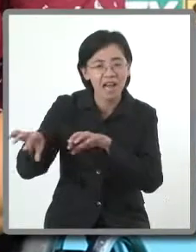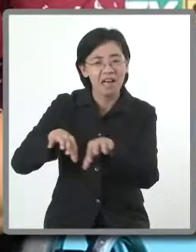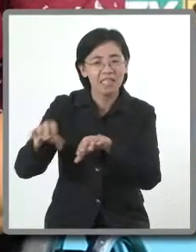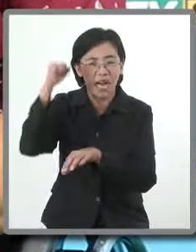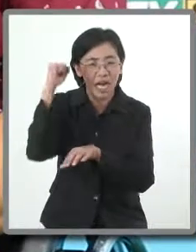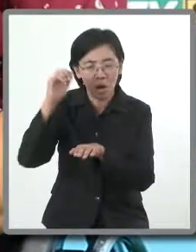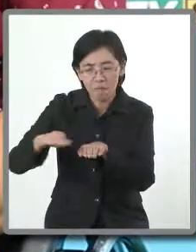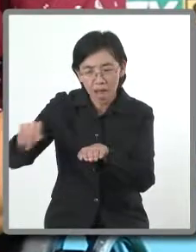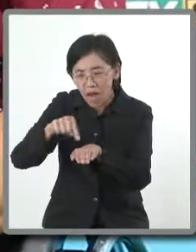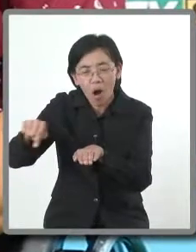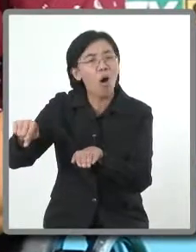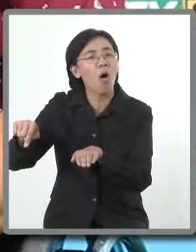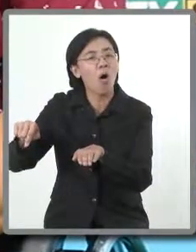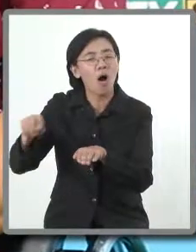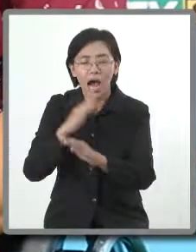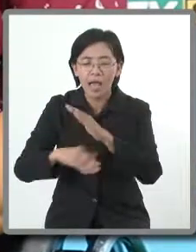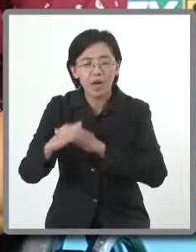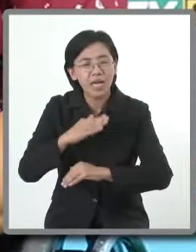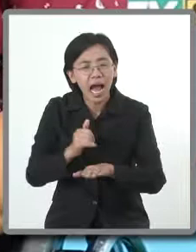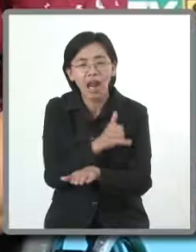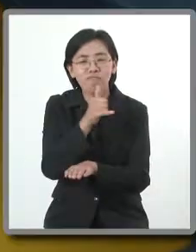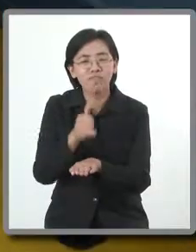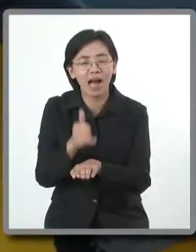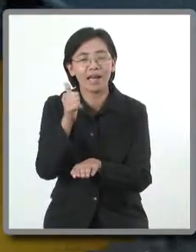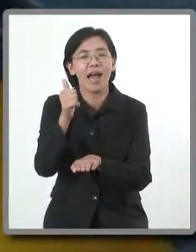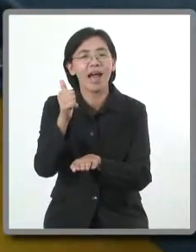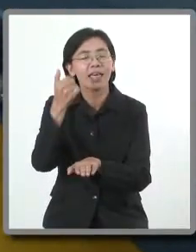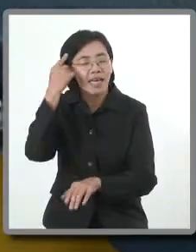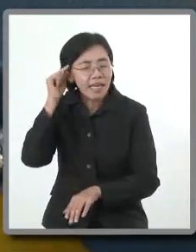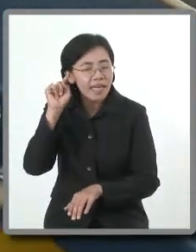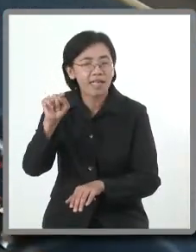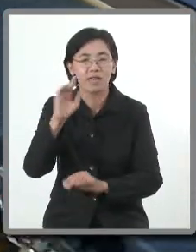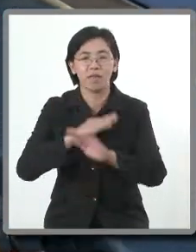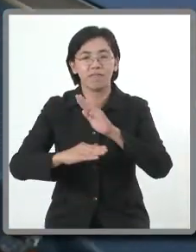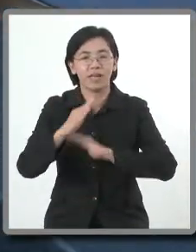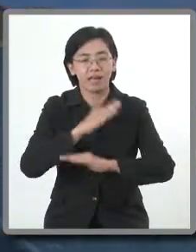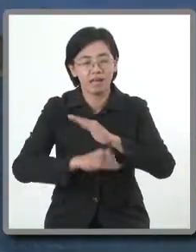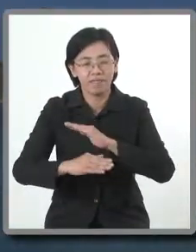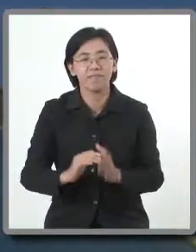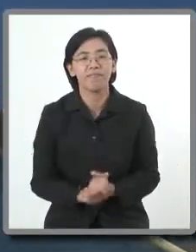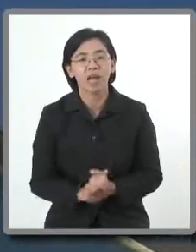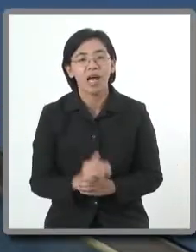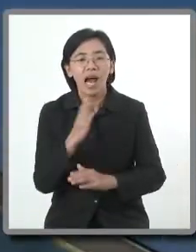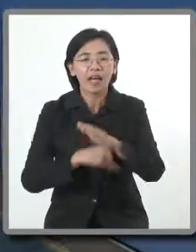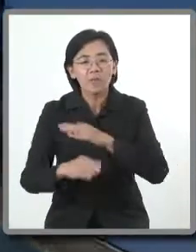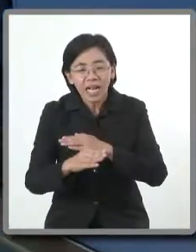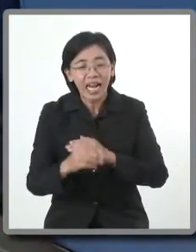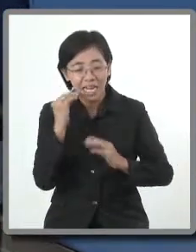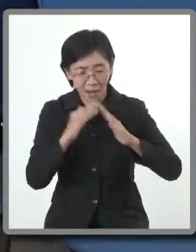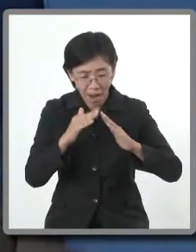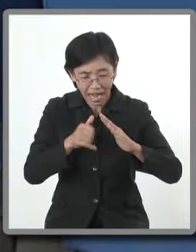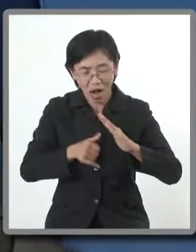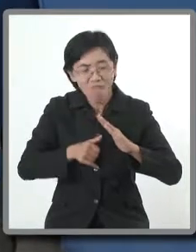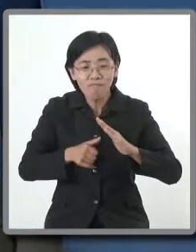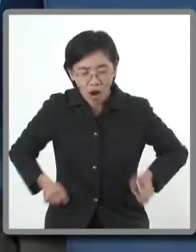ที่ยวนี้ให้และคำนึงถึงคนพิการที่จะได้ออกจากบ้านมาใช้งานในส่วน